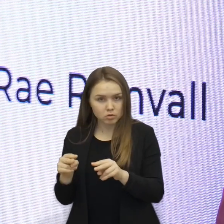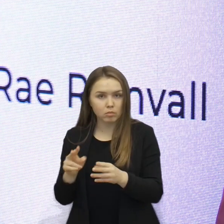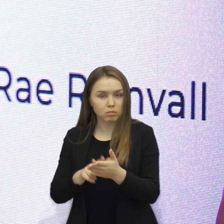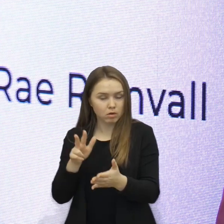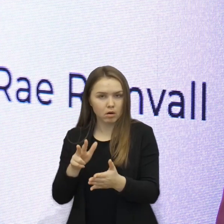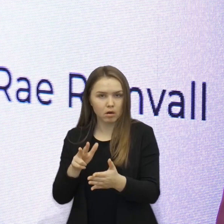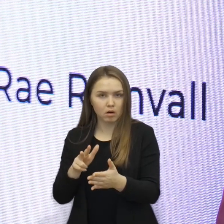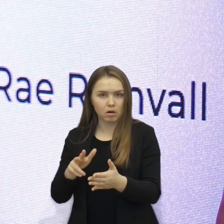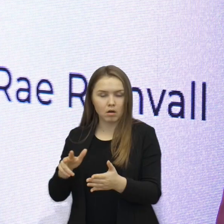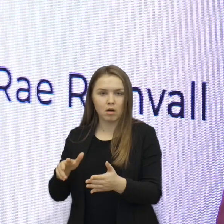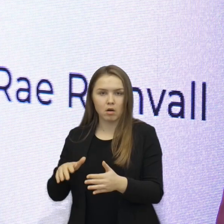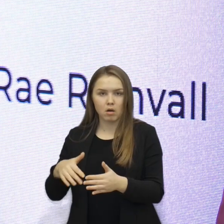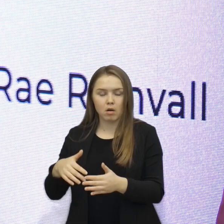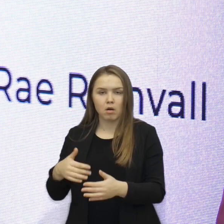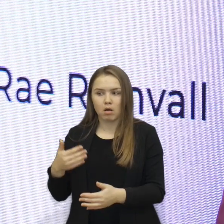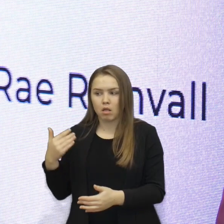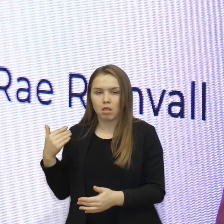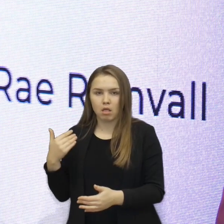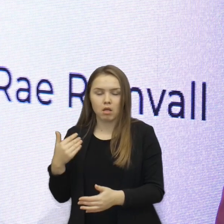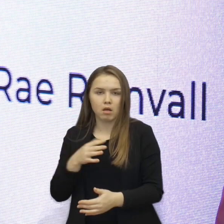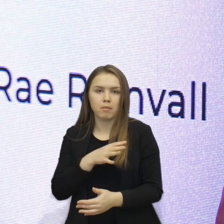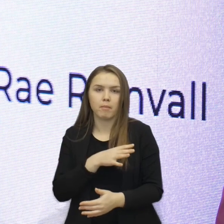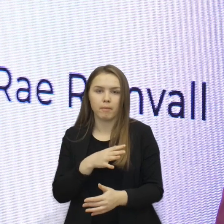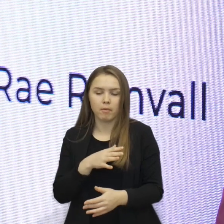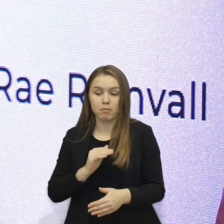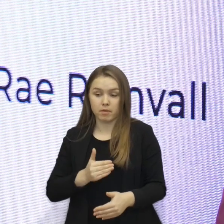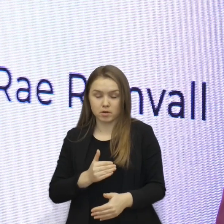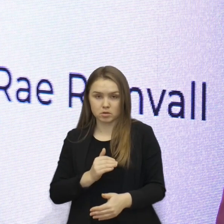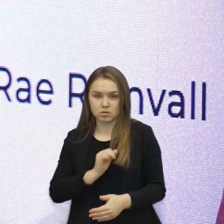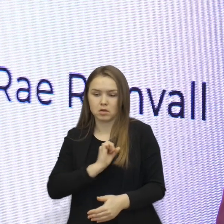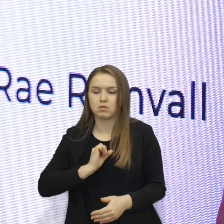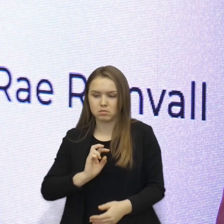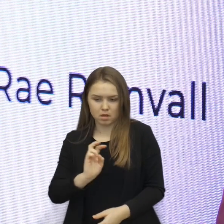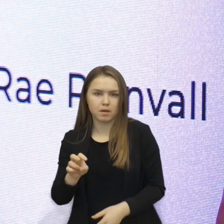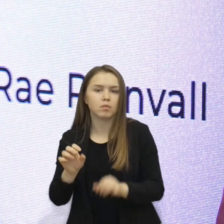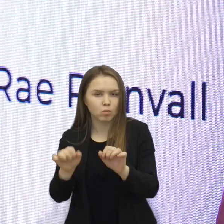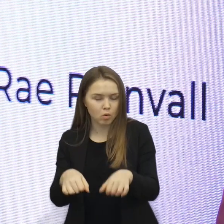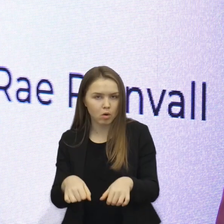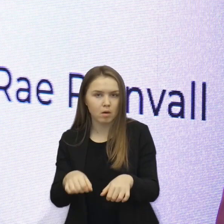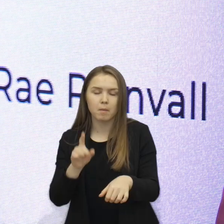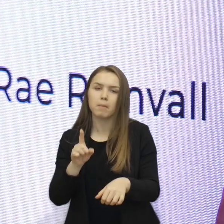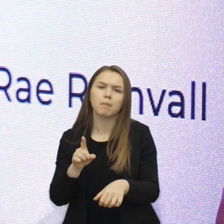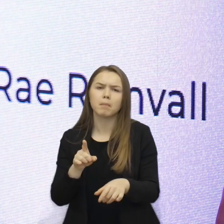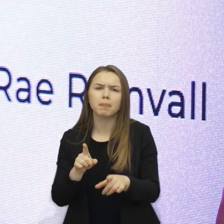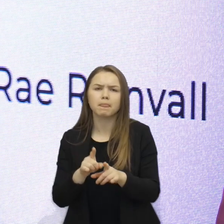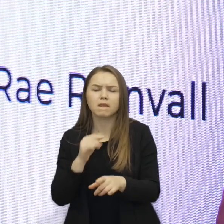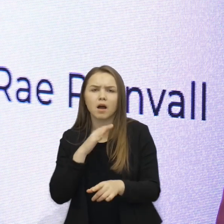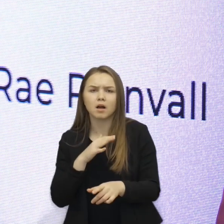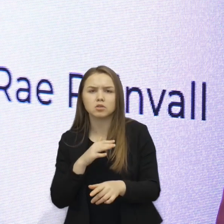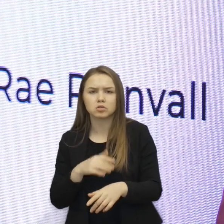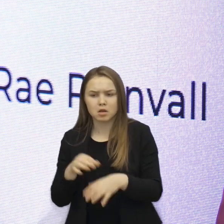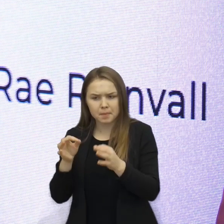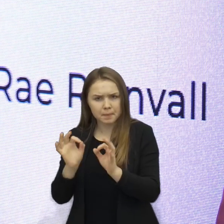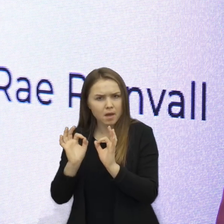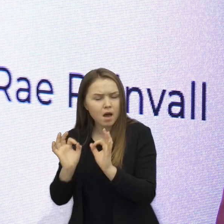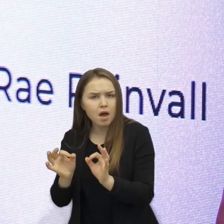viskas tokiai pilkoj zonai, kad pas privačius gydytojus kai kuriuos gali, bet neaišku, ar čia yra neteisėta ar